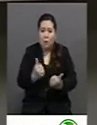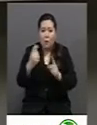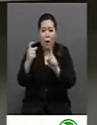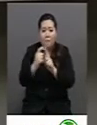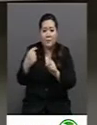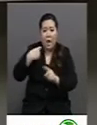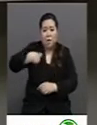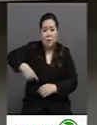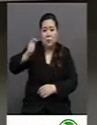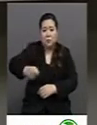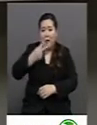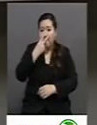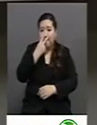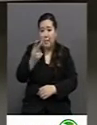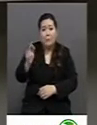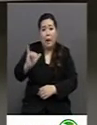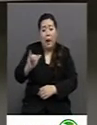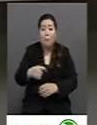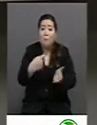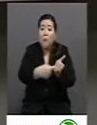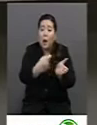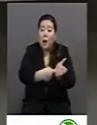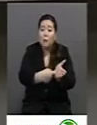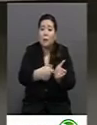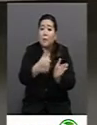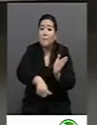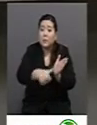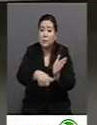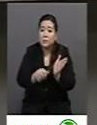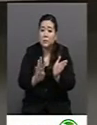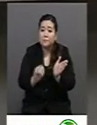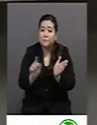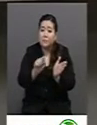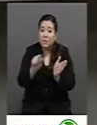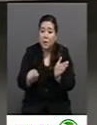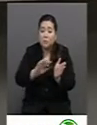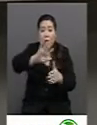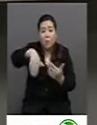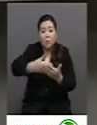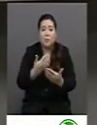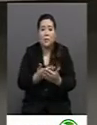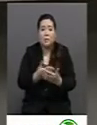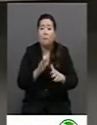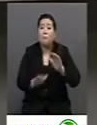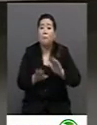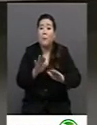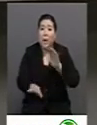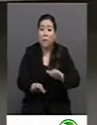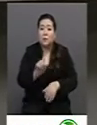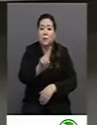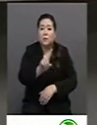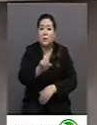วนตัวเงินค่าประกันภาษี 40% ของรถทั้งหมด99คันนะคะก็บอกว่าคิดเป็นค่าใช้จ่ายแล้วเนี่ยประมา